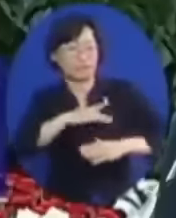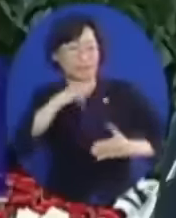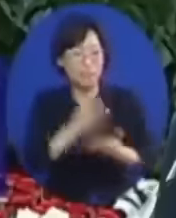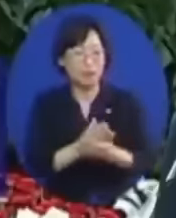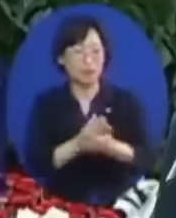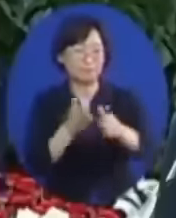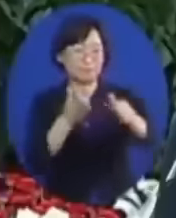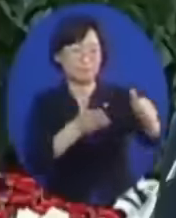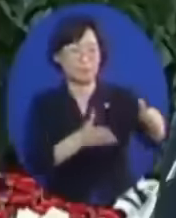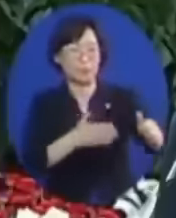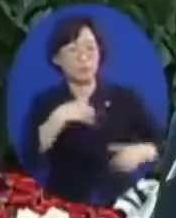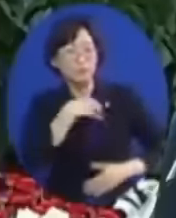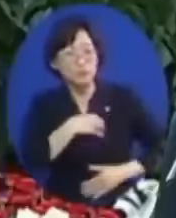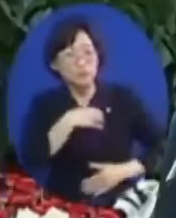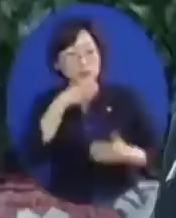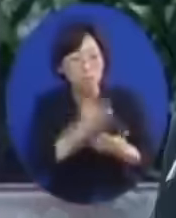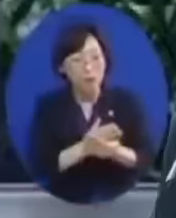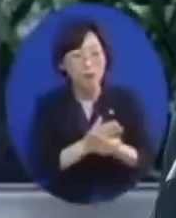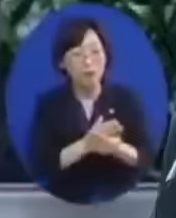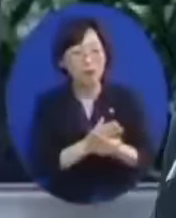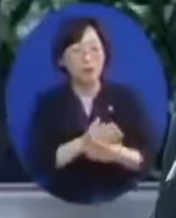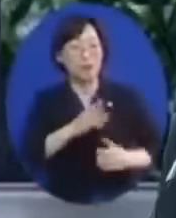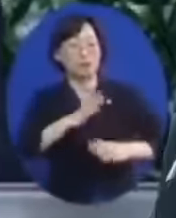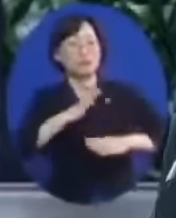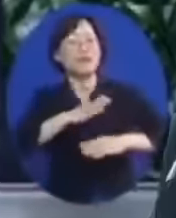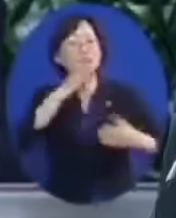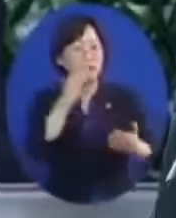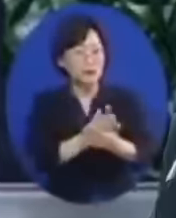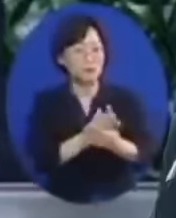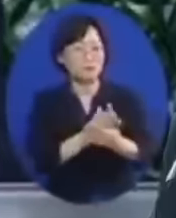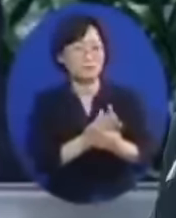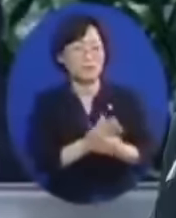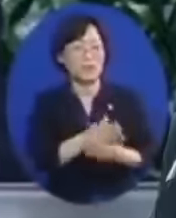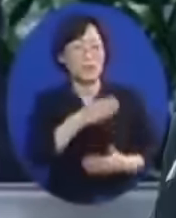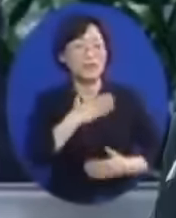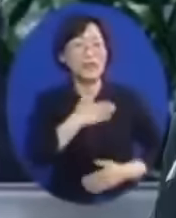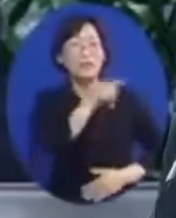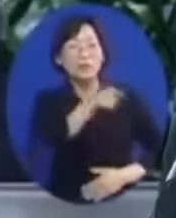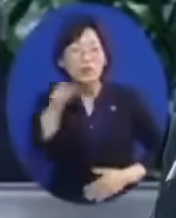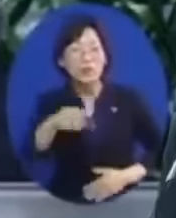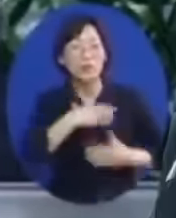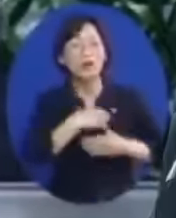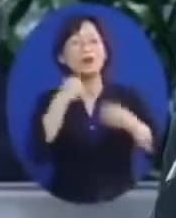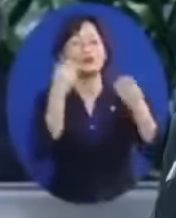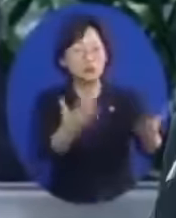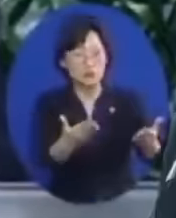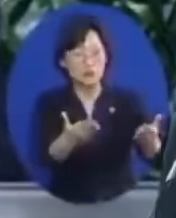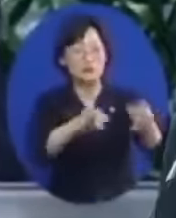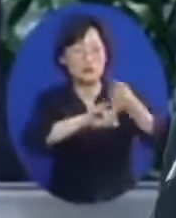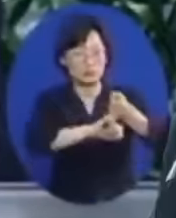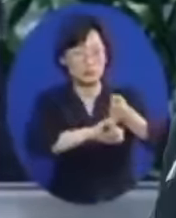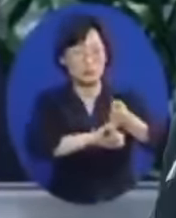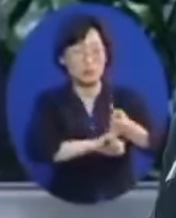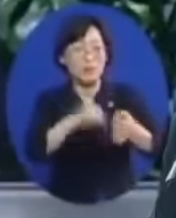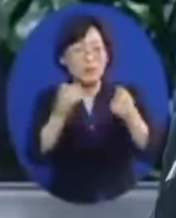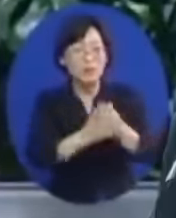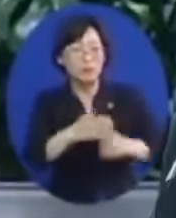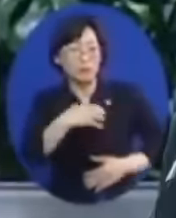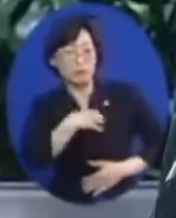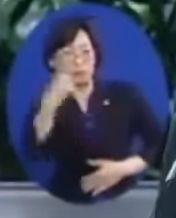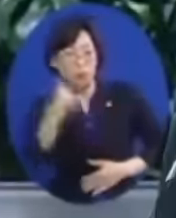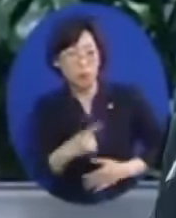말라. 근심을 하지 말라. 두려워하지 말라. 내가 너에게 평안을 주겠다고 말한 것입니다. 그러므로 근심이